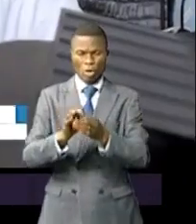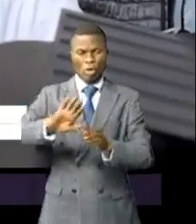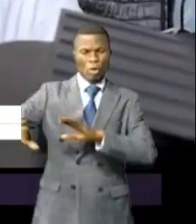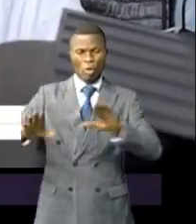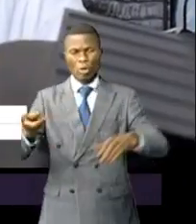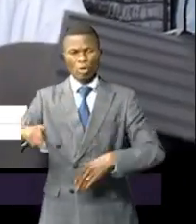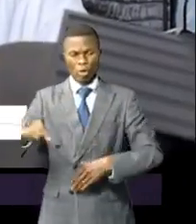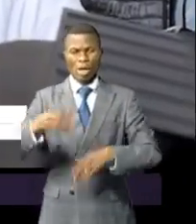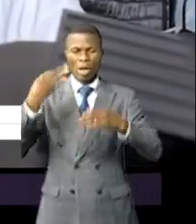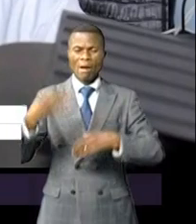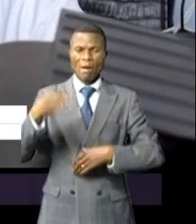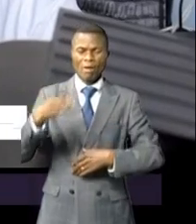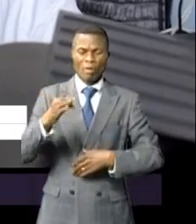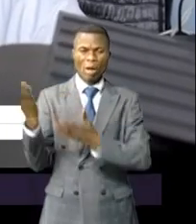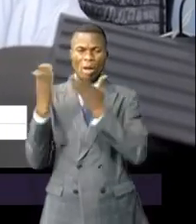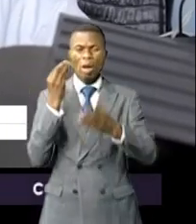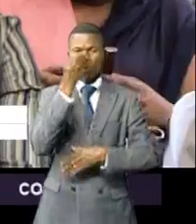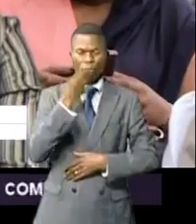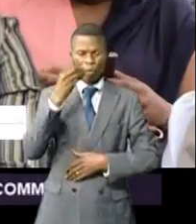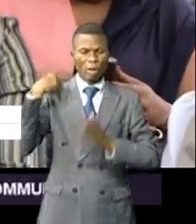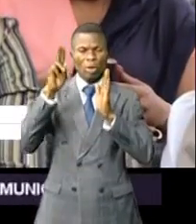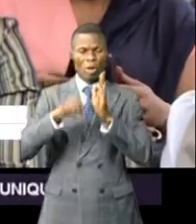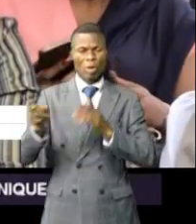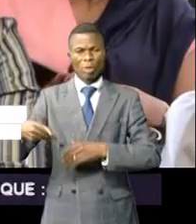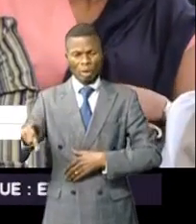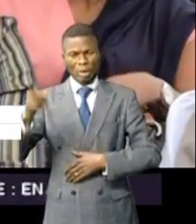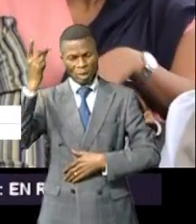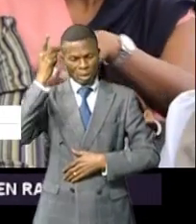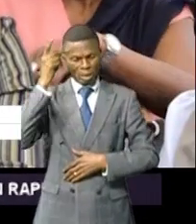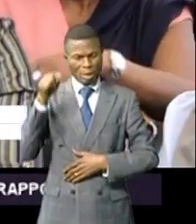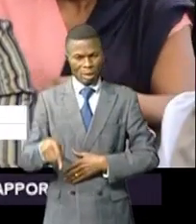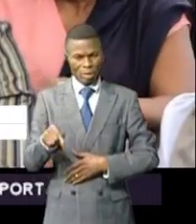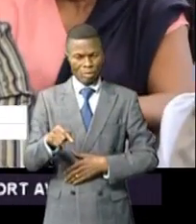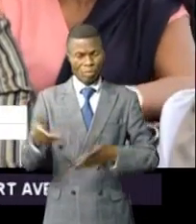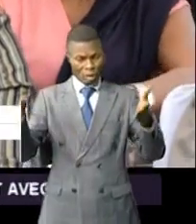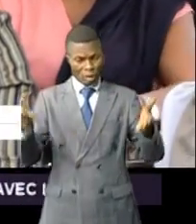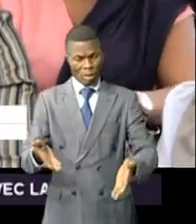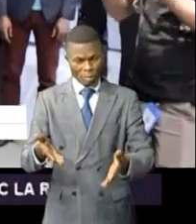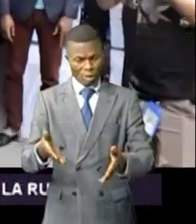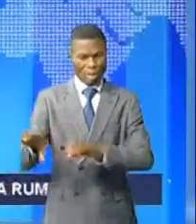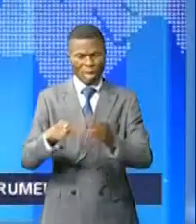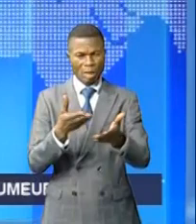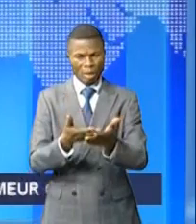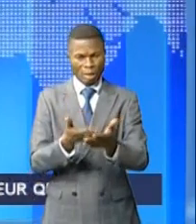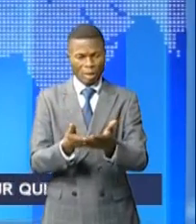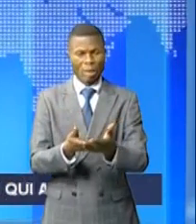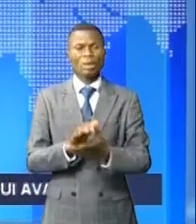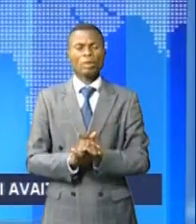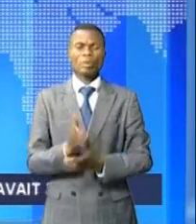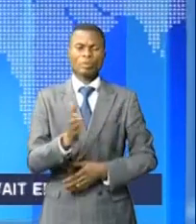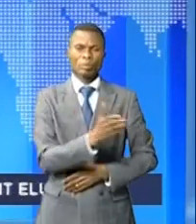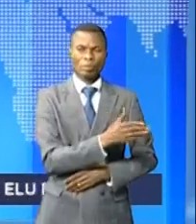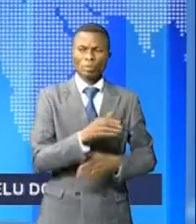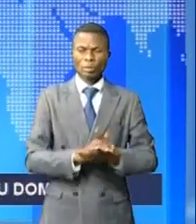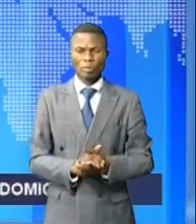décentralisée, francophonie et porte-parole du gouvernement provincial de Kinshasa, Yolande Elebe Mandebo.